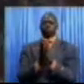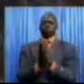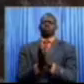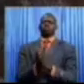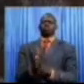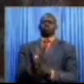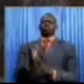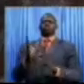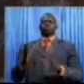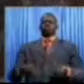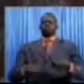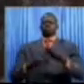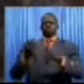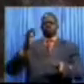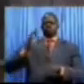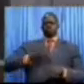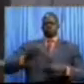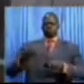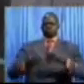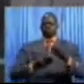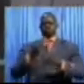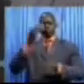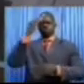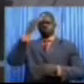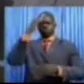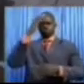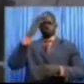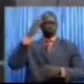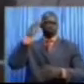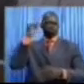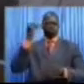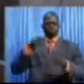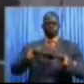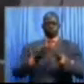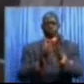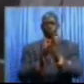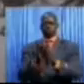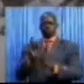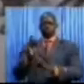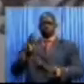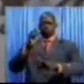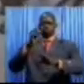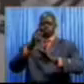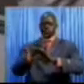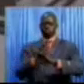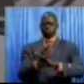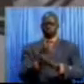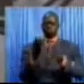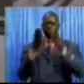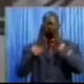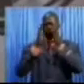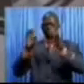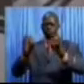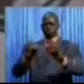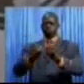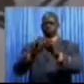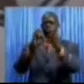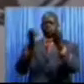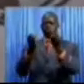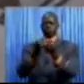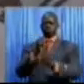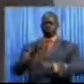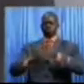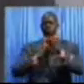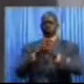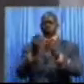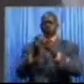Destiné à favoriser l'échange des connaissances et d'expériences dans le domaine de l'ingénierie des barrages, la Commission internationale des grands